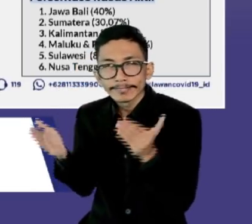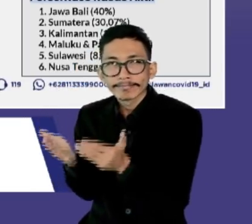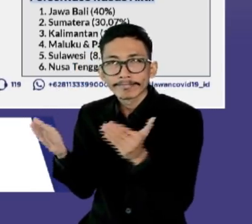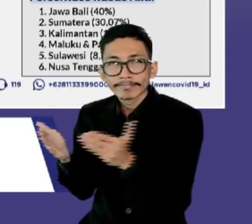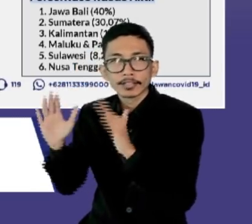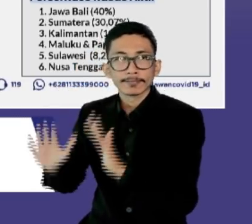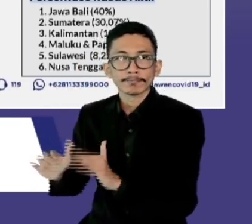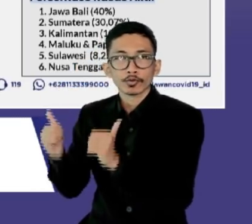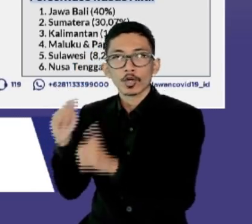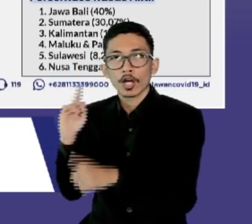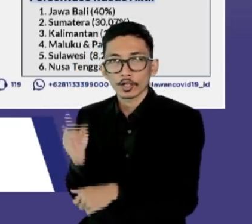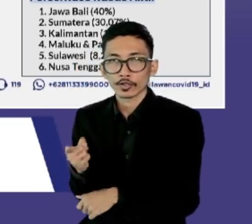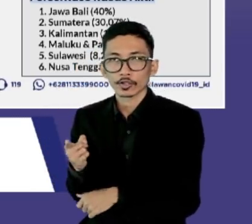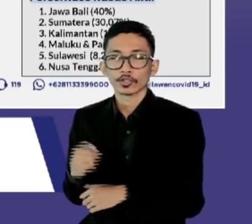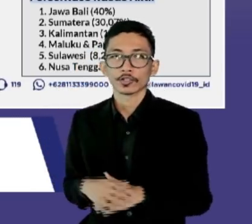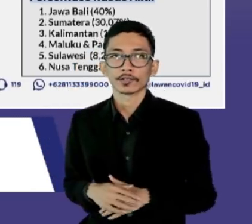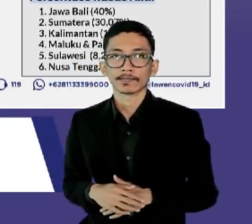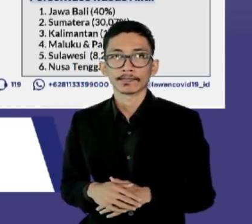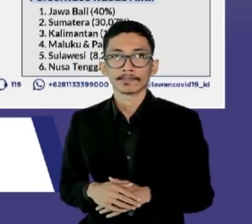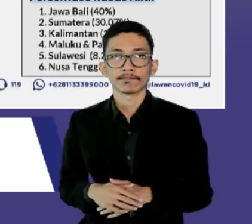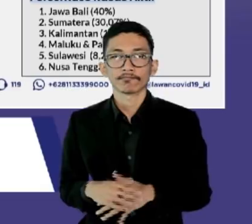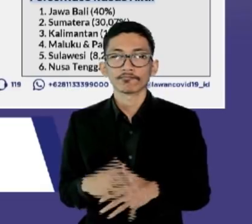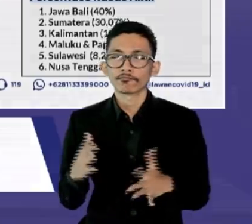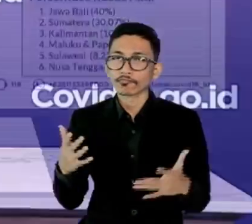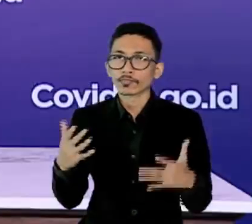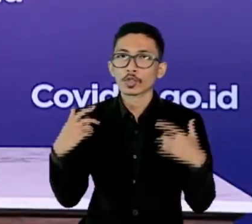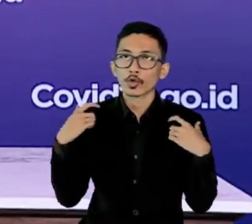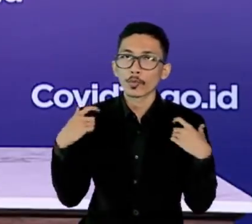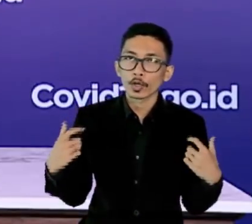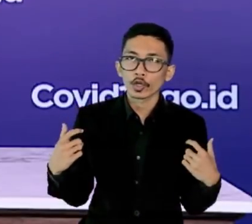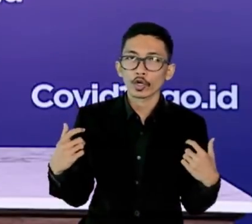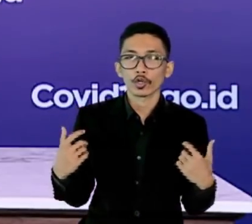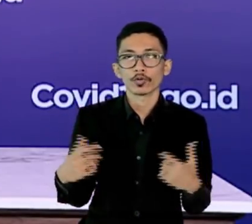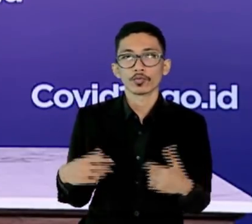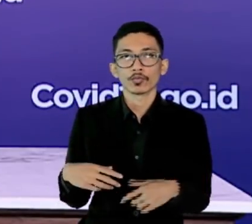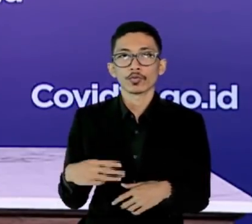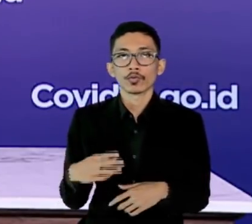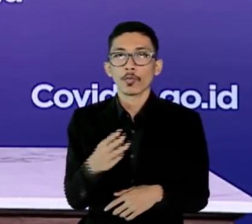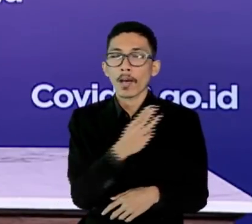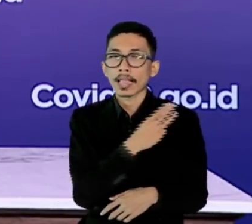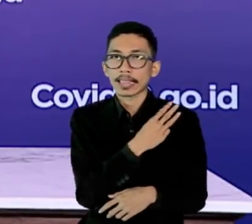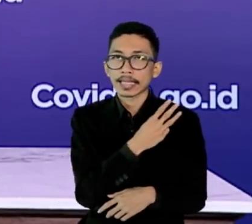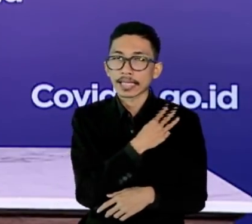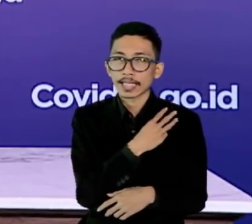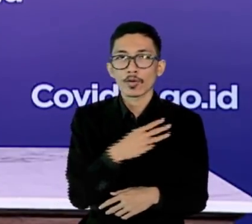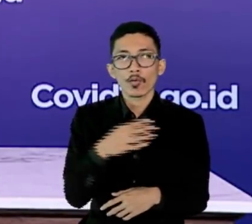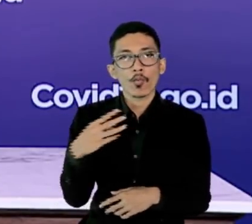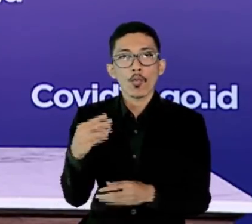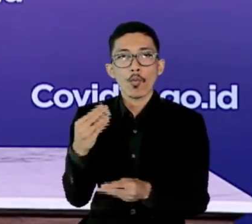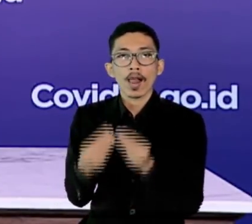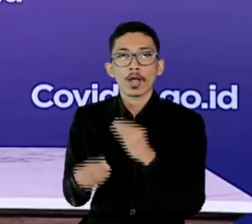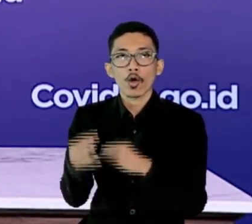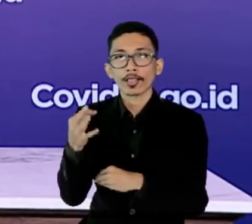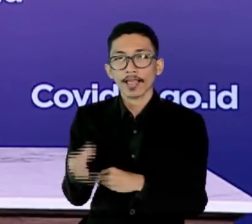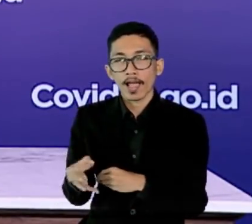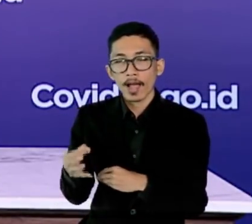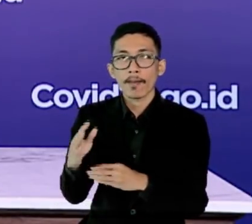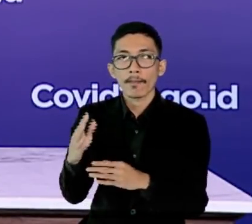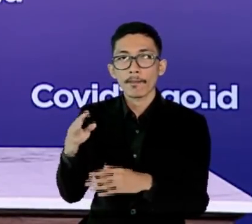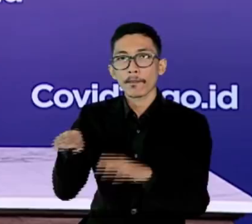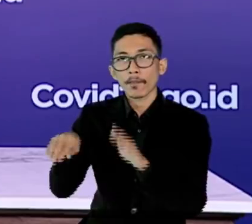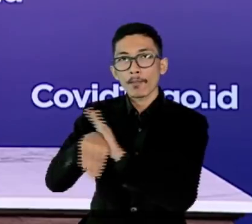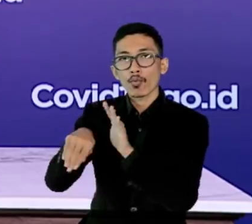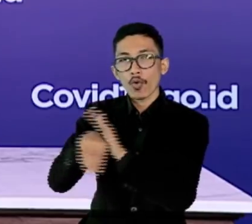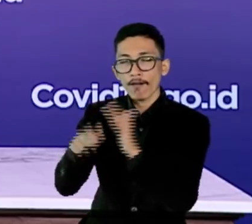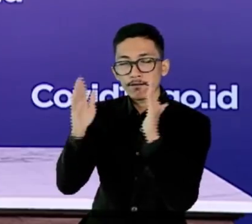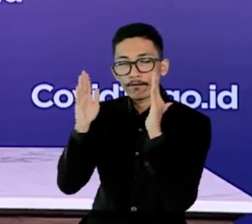segera sembuh. Dimohon kepada seluruh gubernur dan bupati wali kota di Pulau Maluku dan Papua untuk dapat berfokus